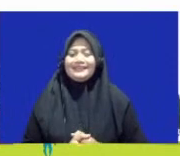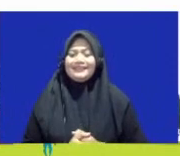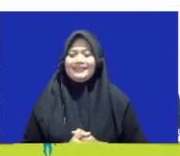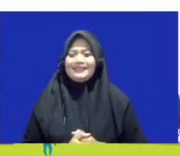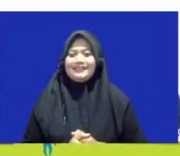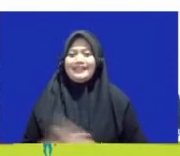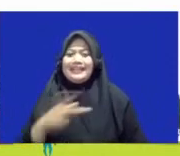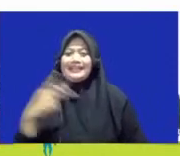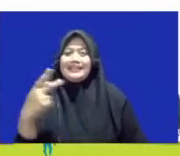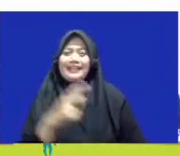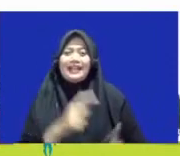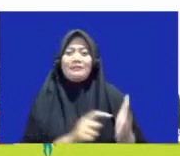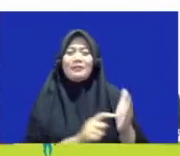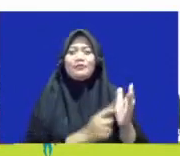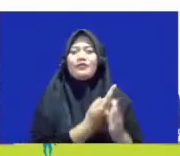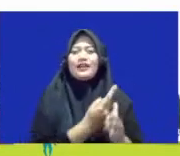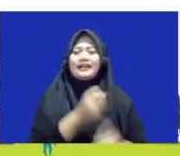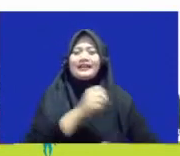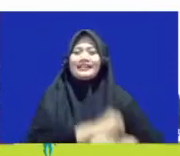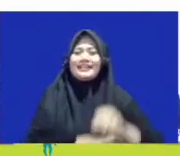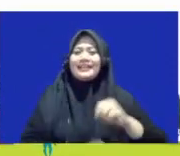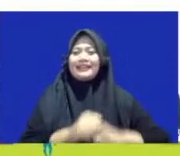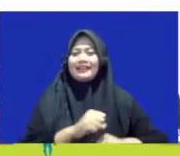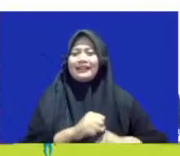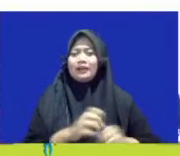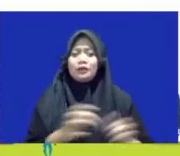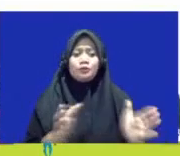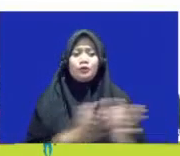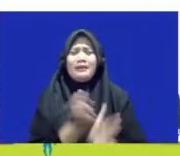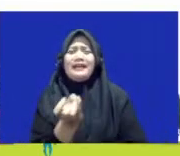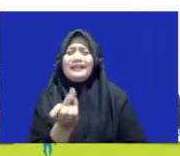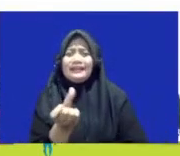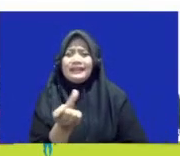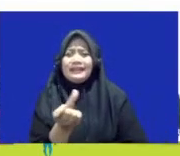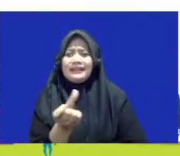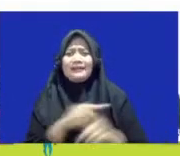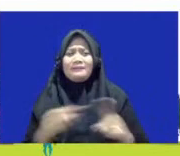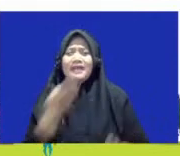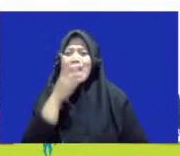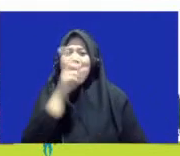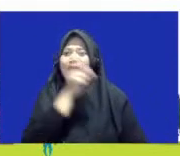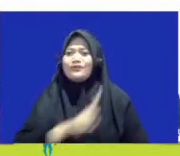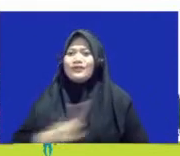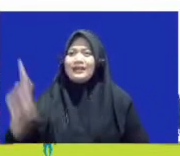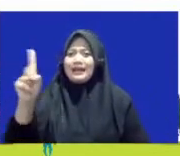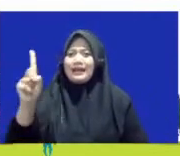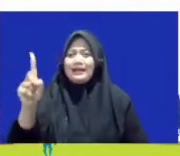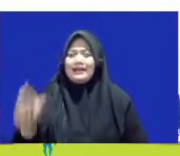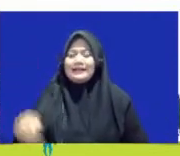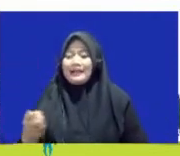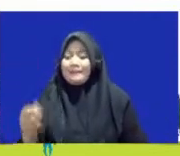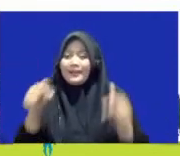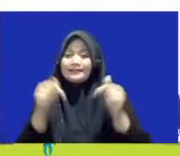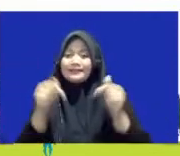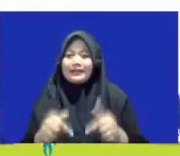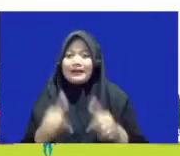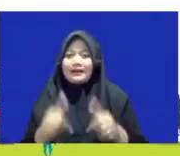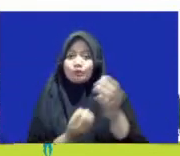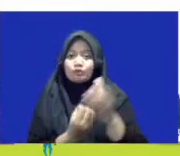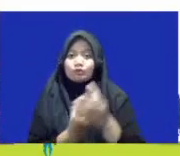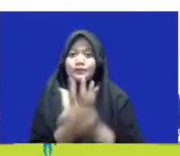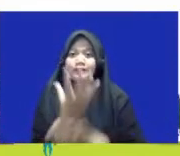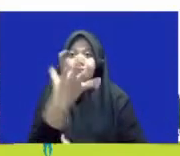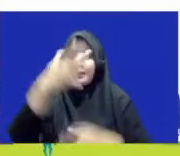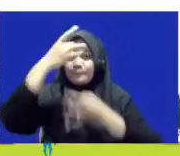memulai kegiatan dari jumlah sedikit, dan syukur alhamdulillah sampai dengan saat ini mereka sudah bisa berkembang secara profesional dan